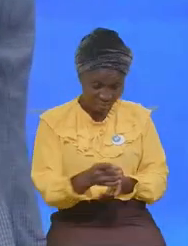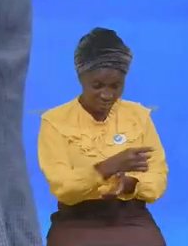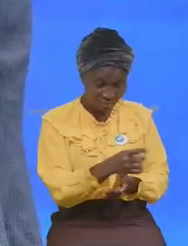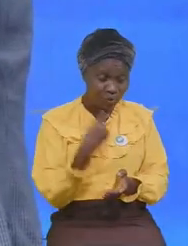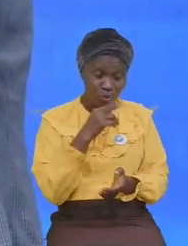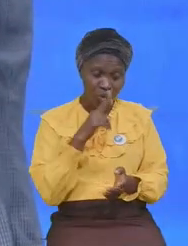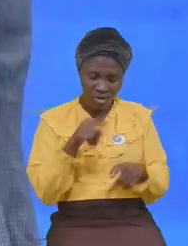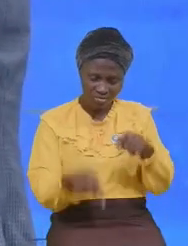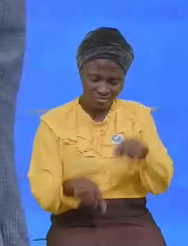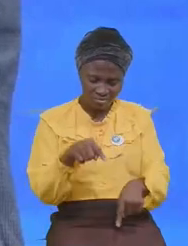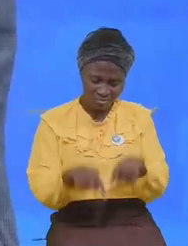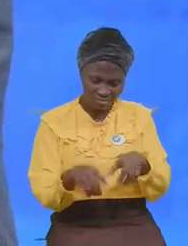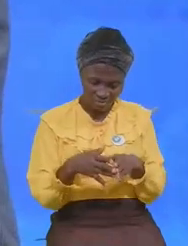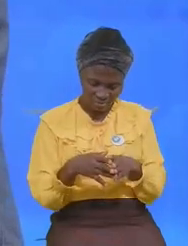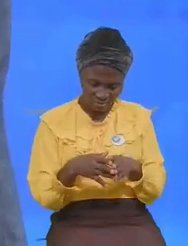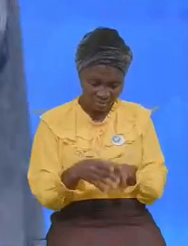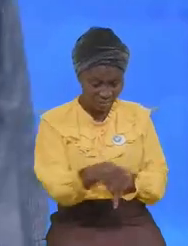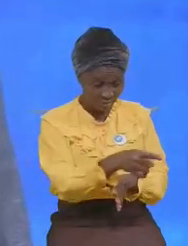sont paralysés,